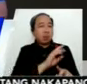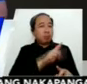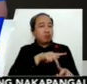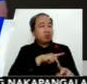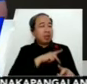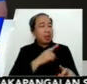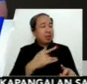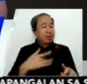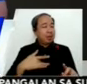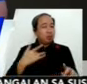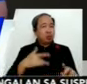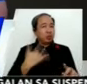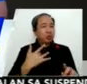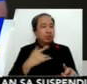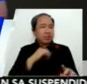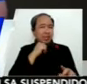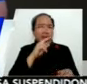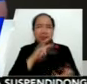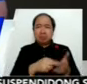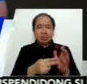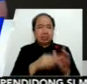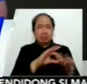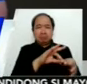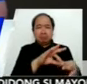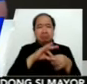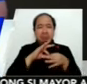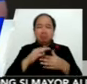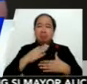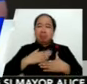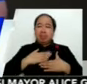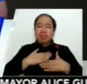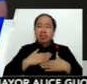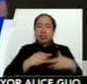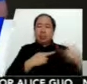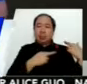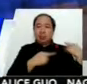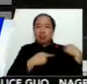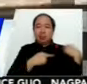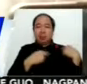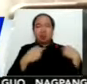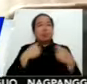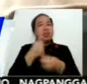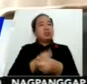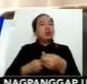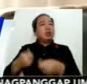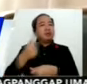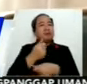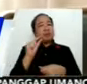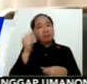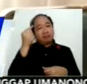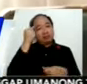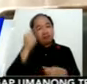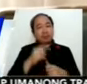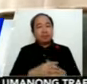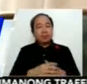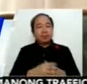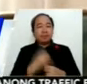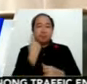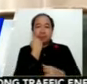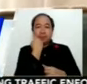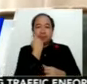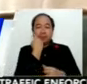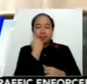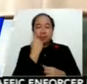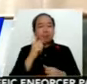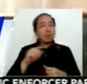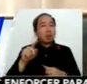ay walang kinalaman sa aking mandato bilang isang opisyal ng pamahalaan. Kamakailan lang, tinanong si VP Sara kung